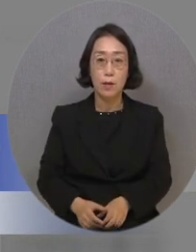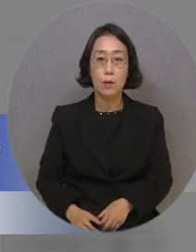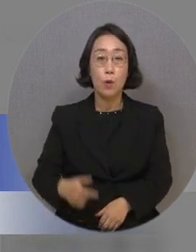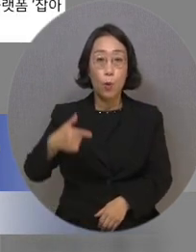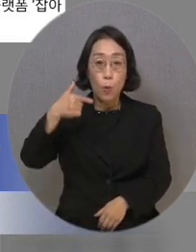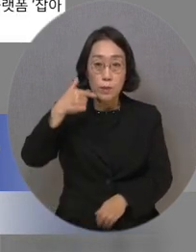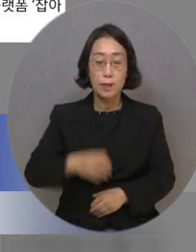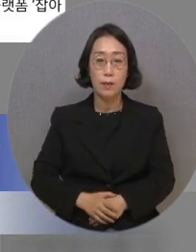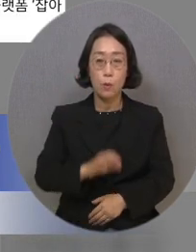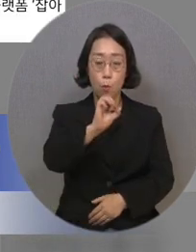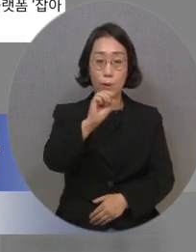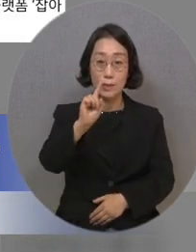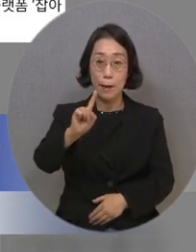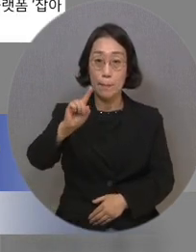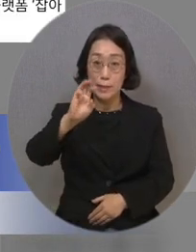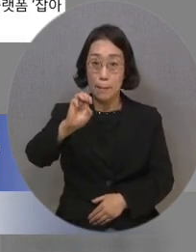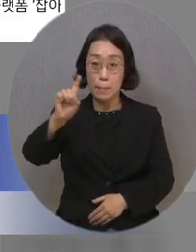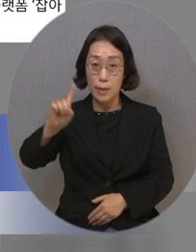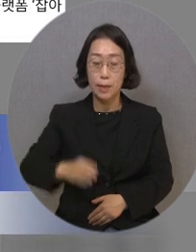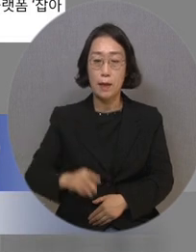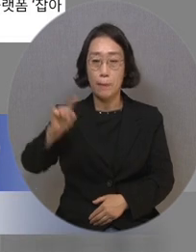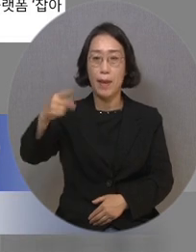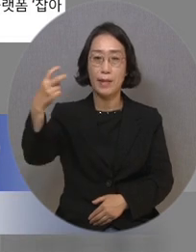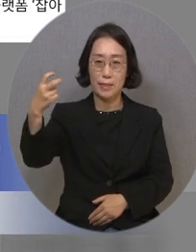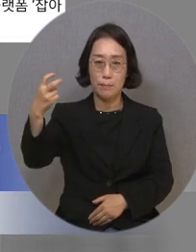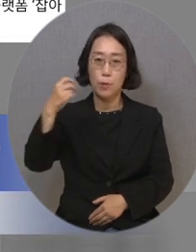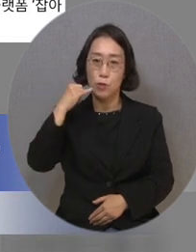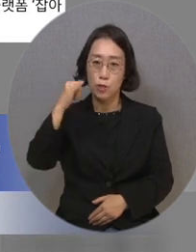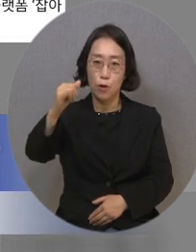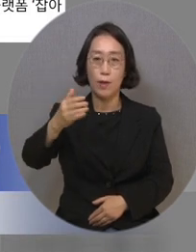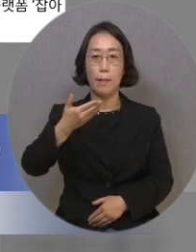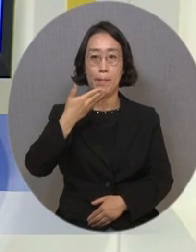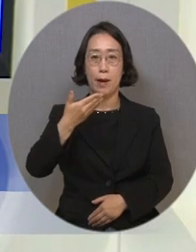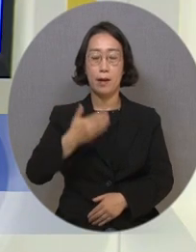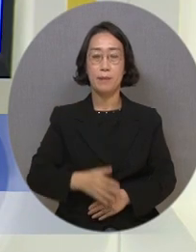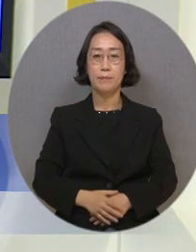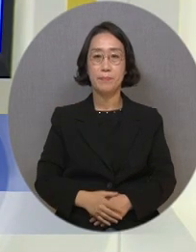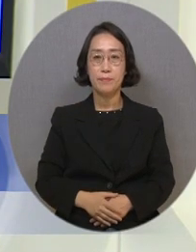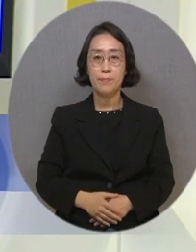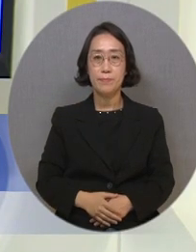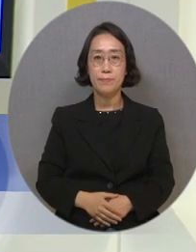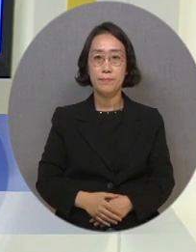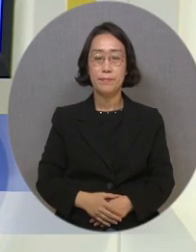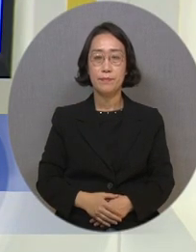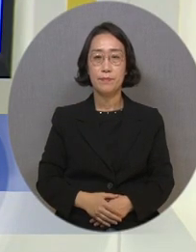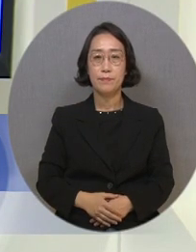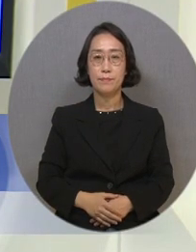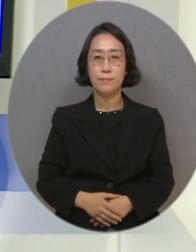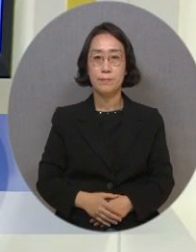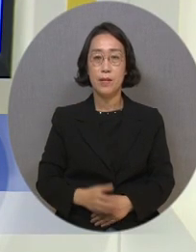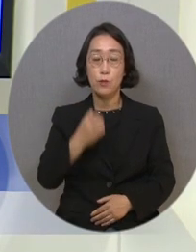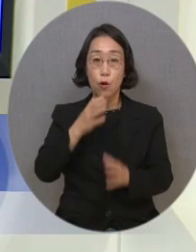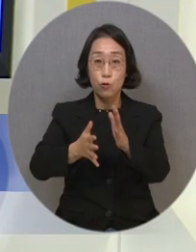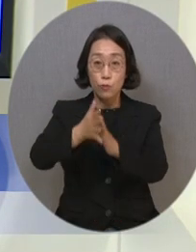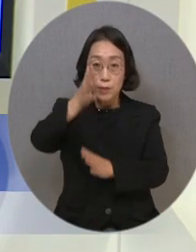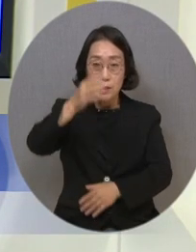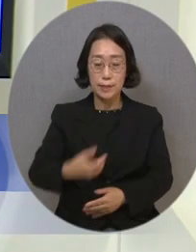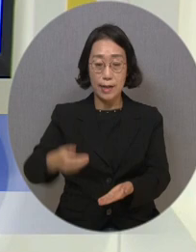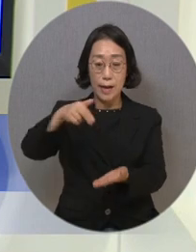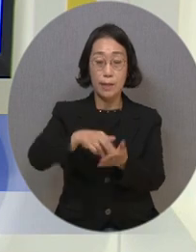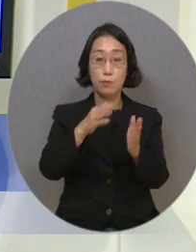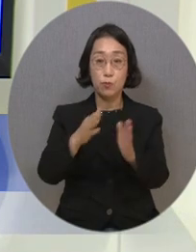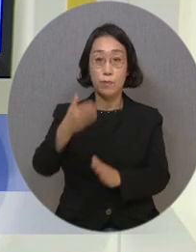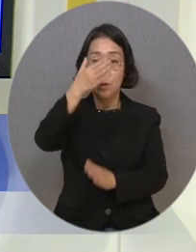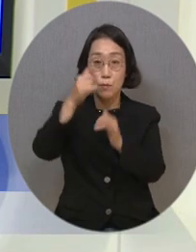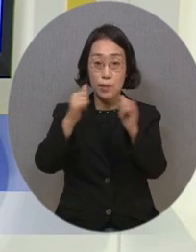콜센터 031 120번으로 문의하면 됩니다 다음 뉴스입니다 서울시가 자립 준비